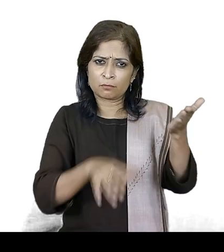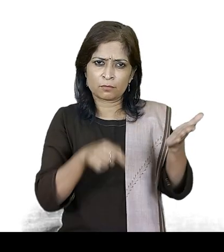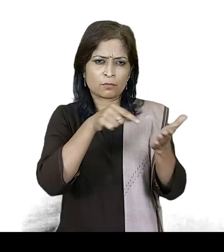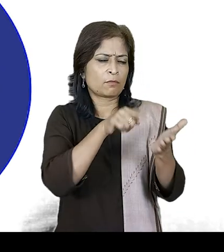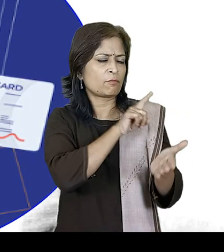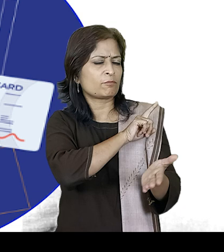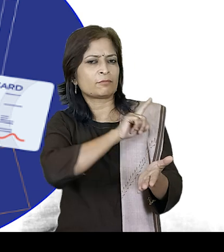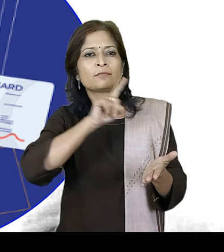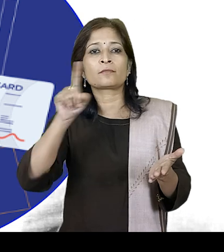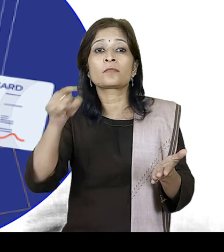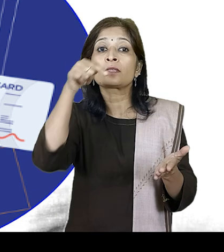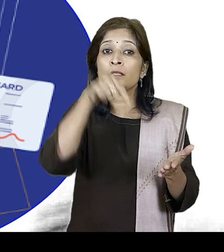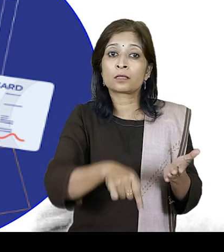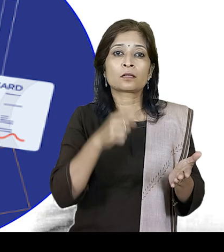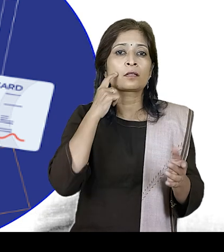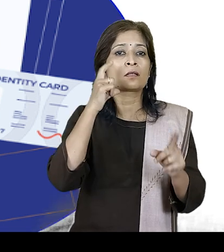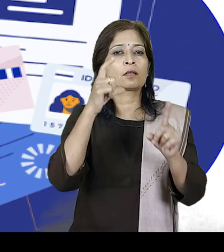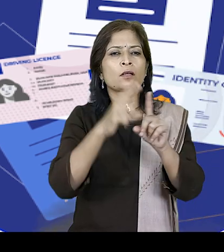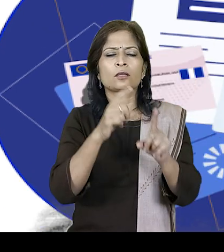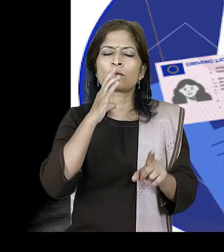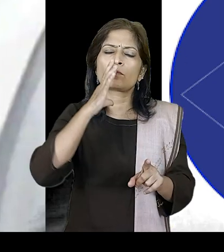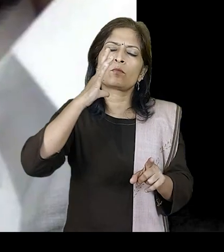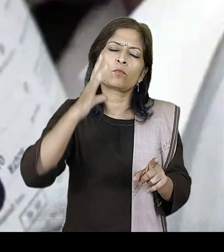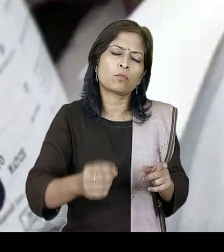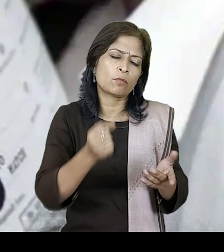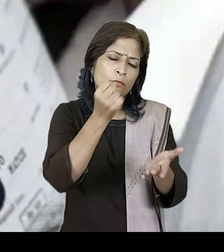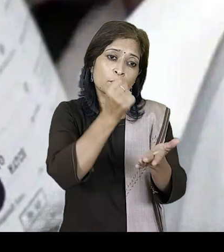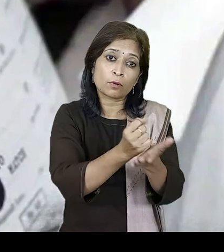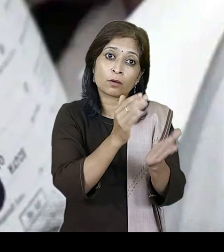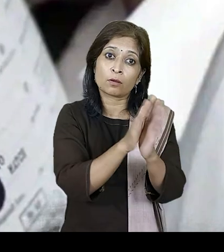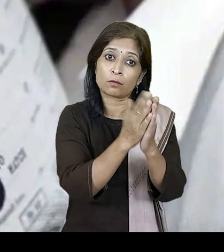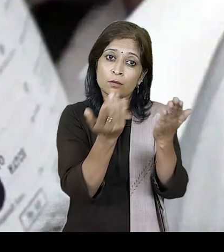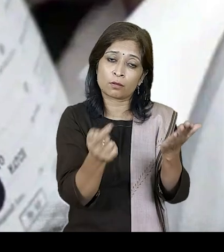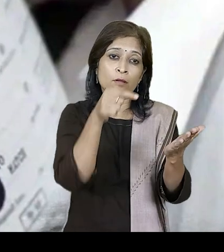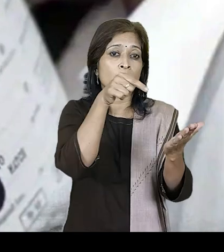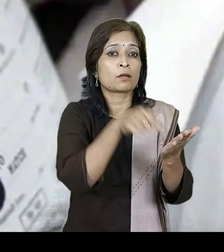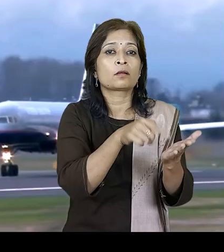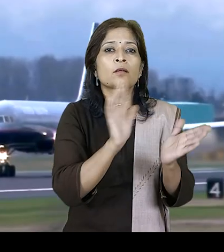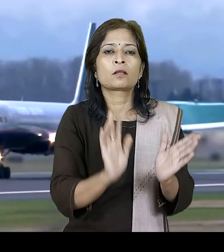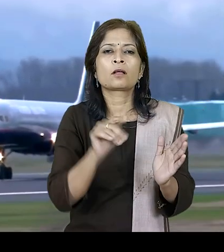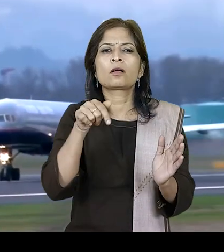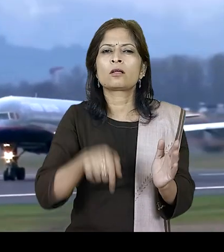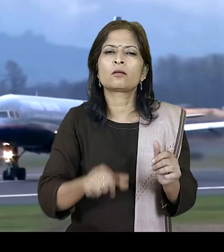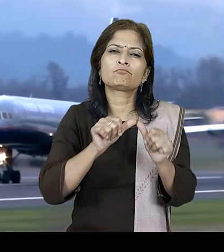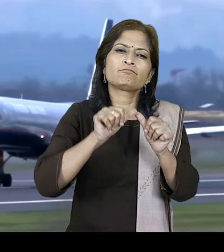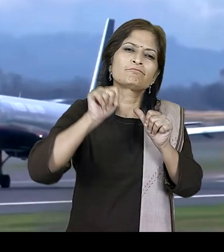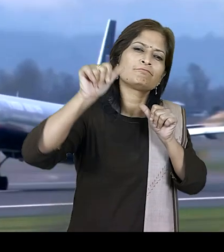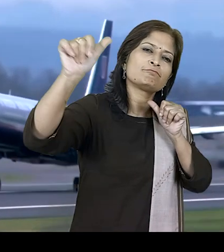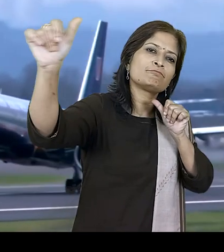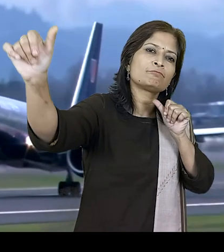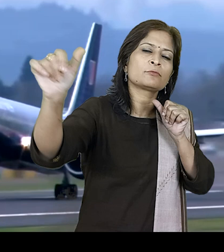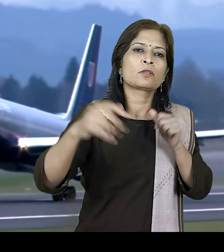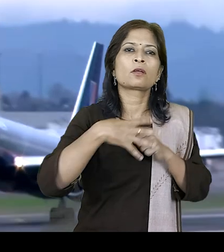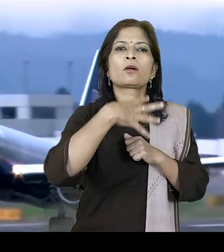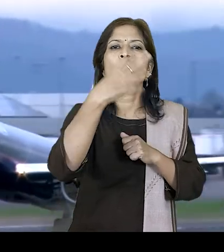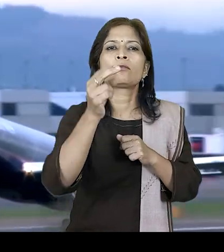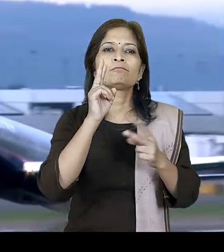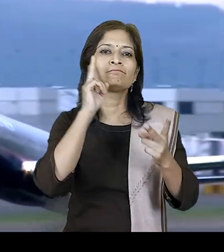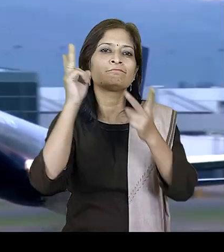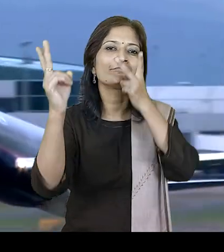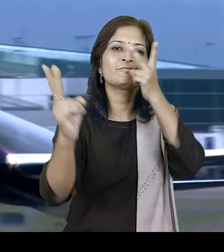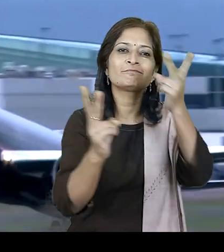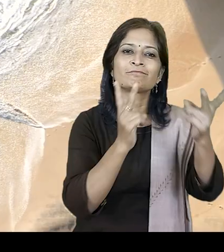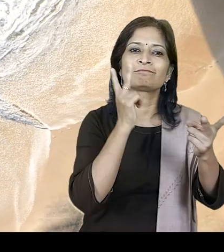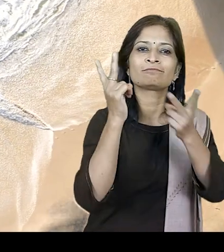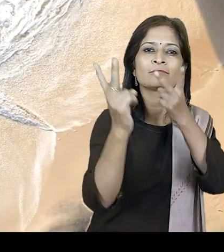टुकड़ा, पहचान का दस्तावेज है ये पक्का। दूर विदेश की सैर करा